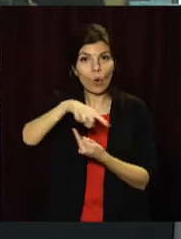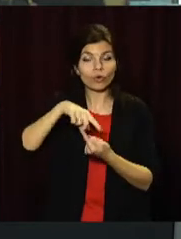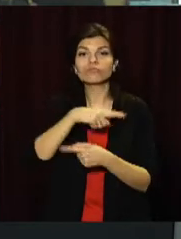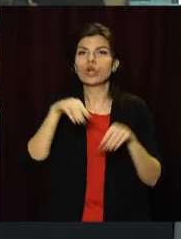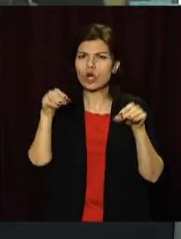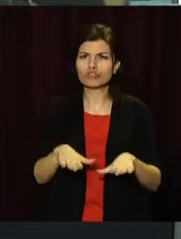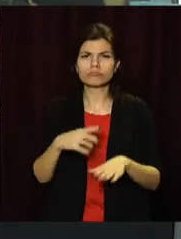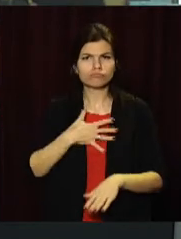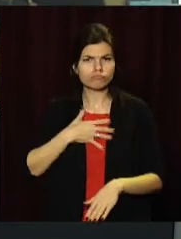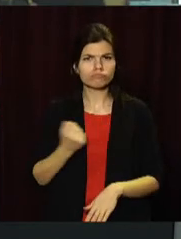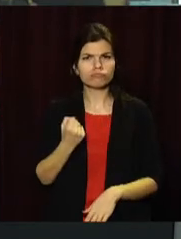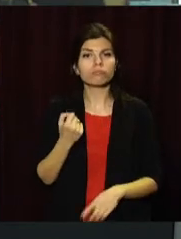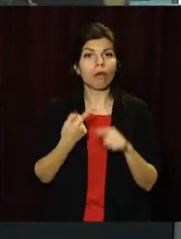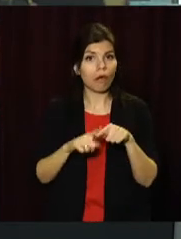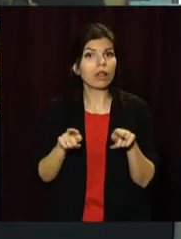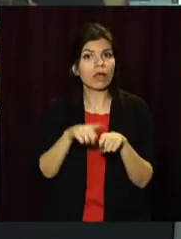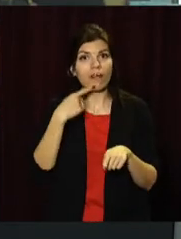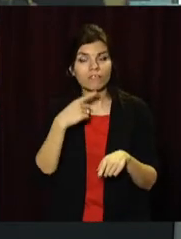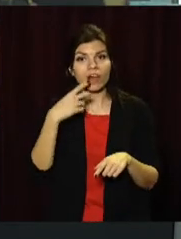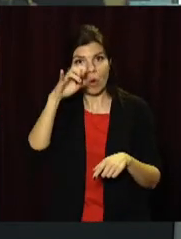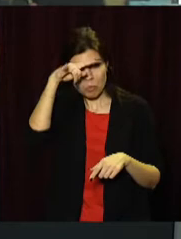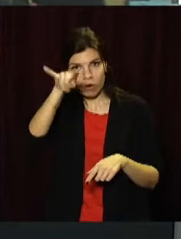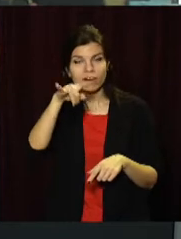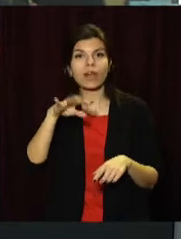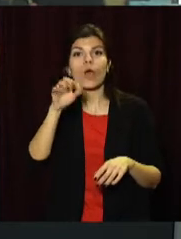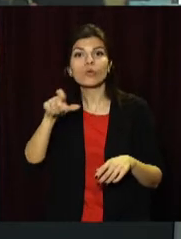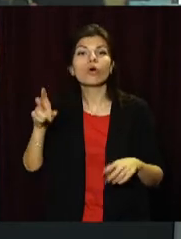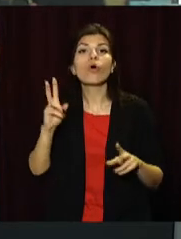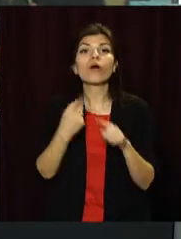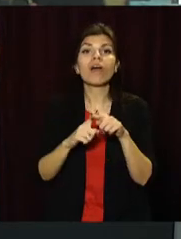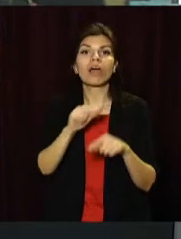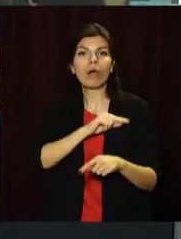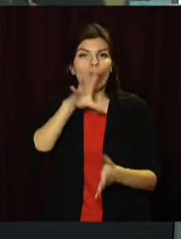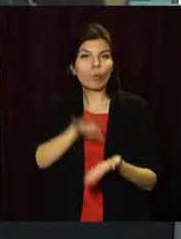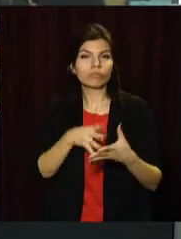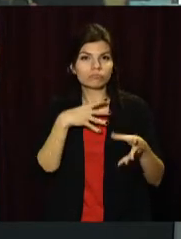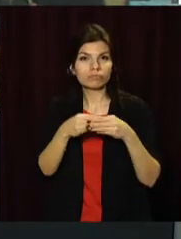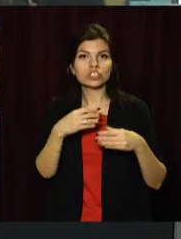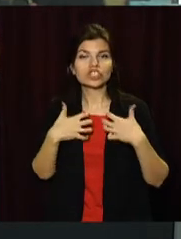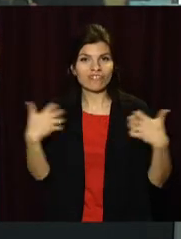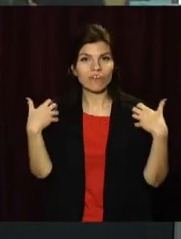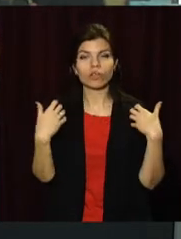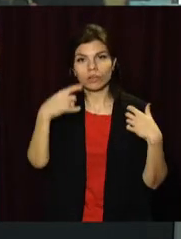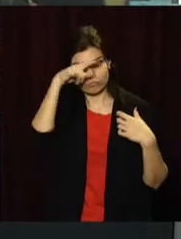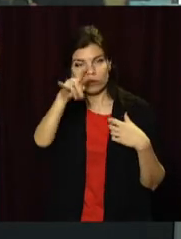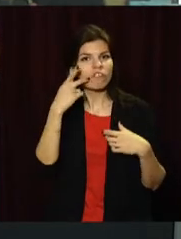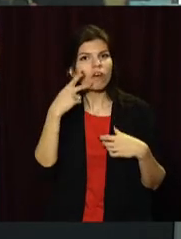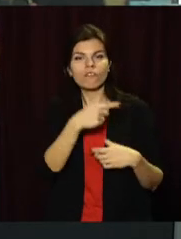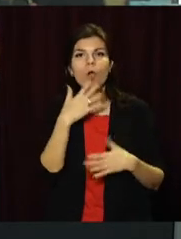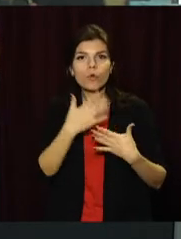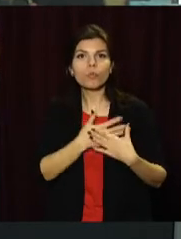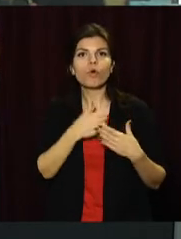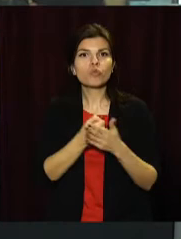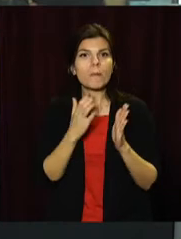та врівноважені. Так говорять про биків фермери. Люди, які працюють з цими звірями, обожнюють їх за незалежність та любов